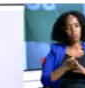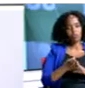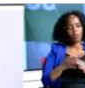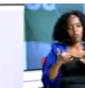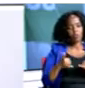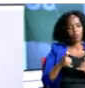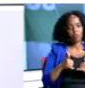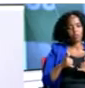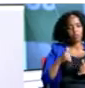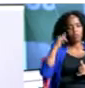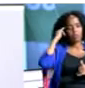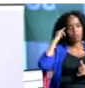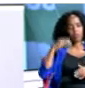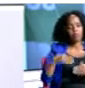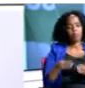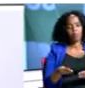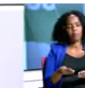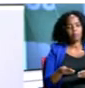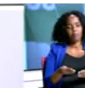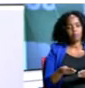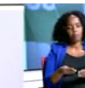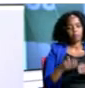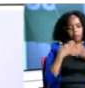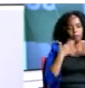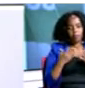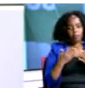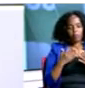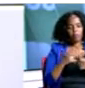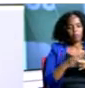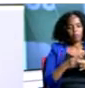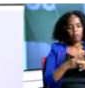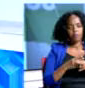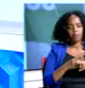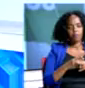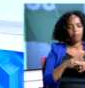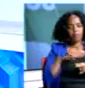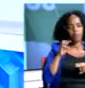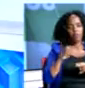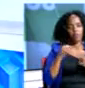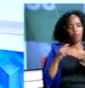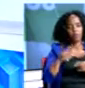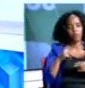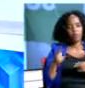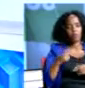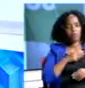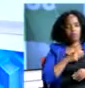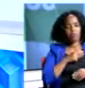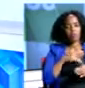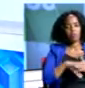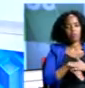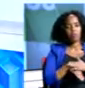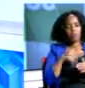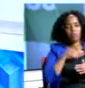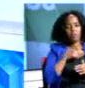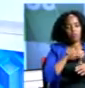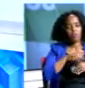Sassuma irratti yaada kenna Tuliga gabaabsii kaasuudhaaf Sudaan amma ummata gidduutti Sudaan